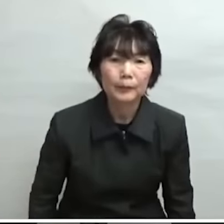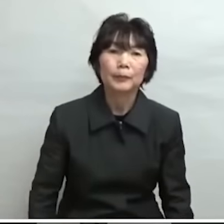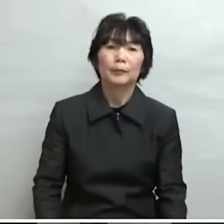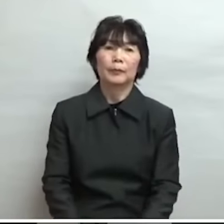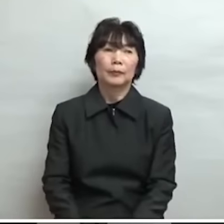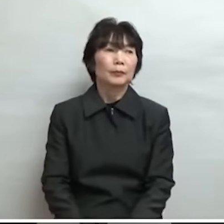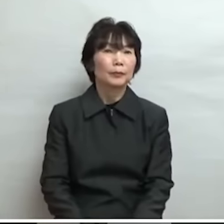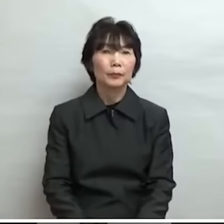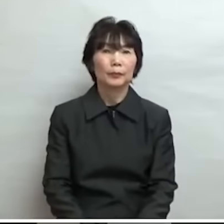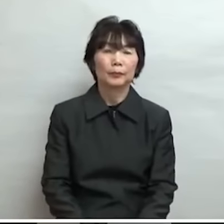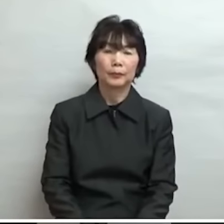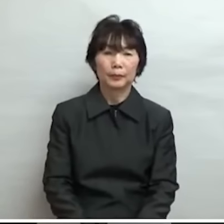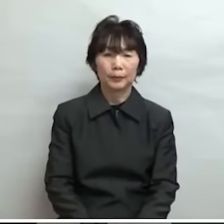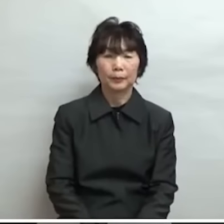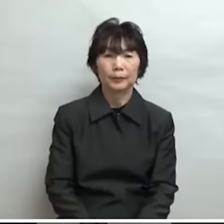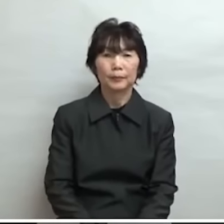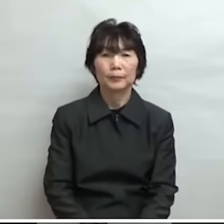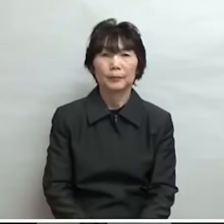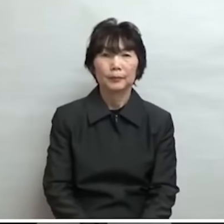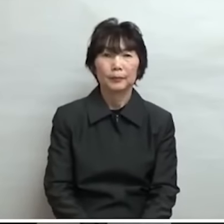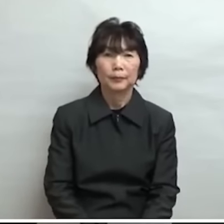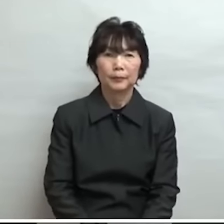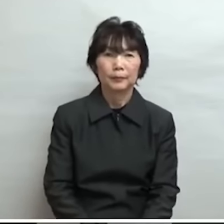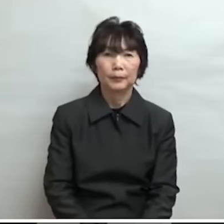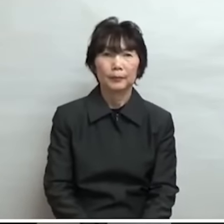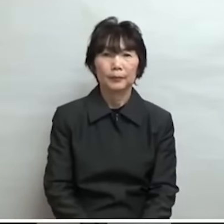はいはい、よろしいでしょうか、はい、どうぞ、はい、